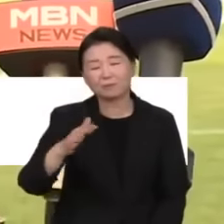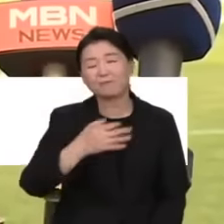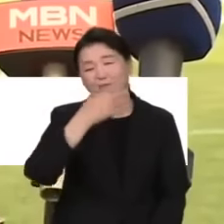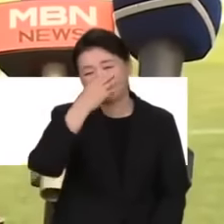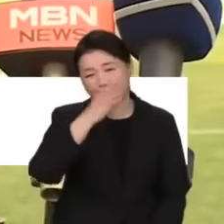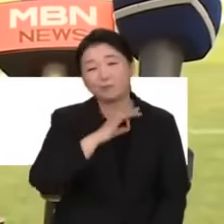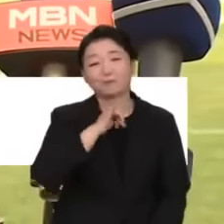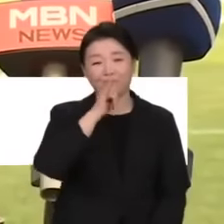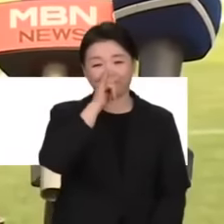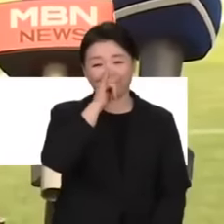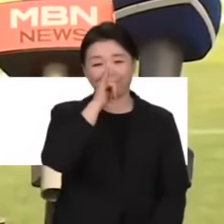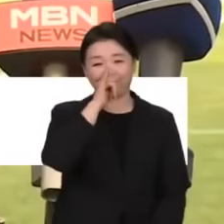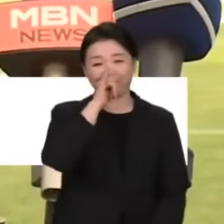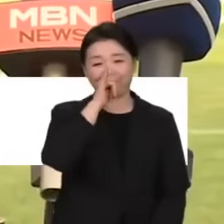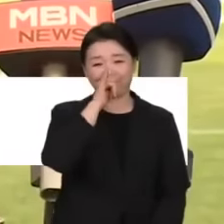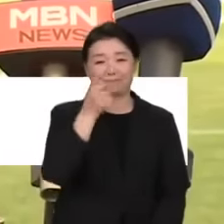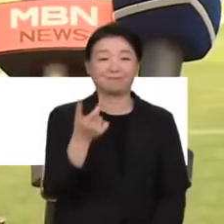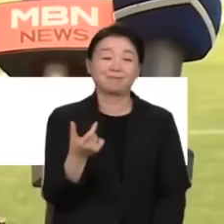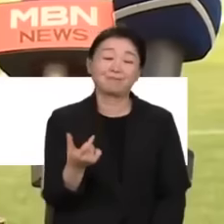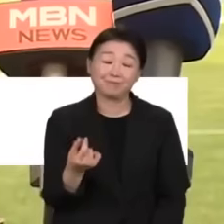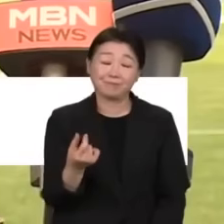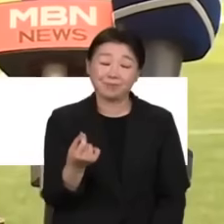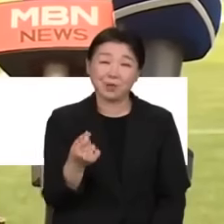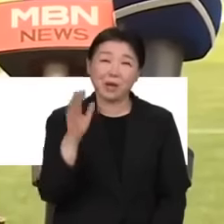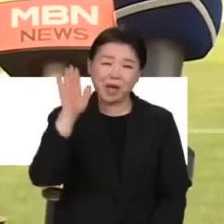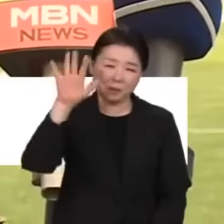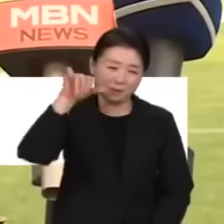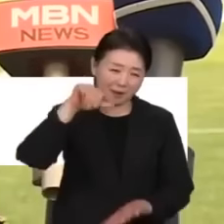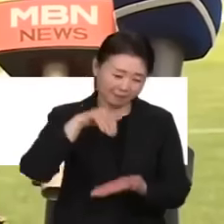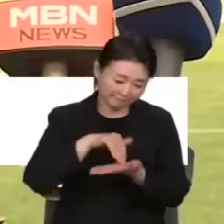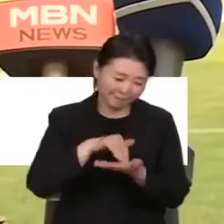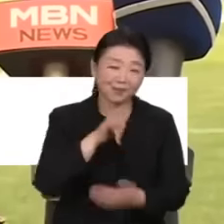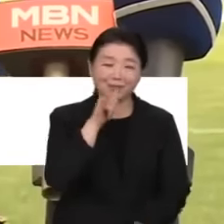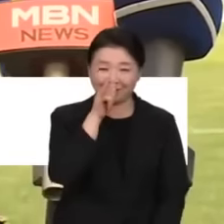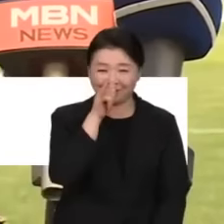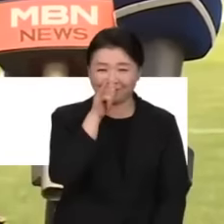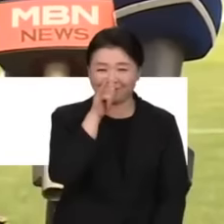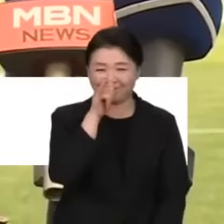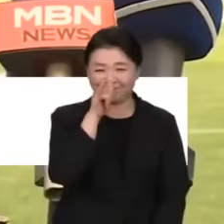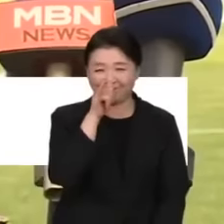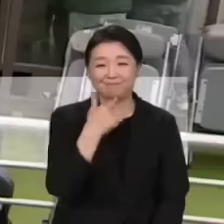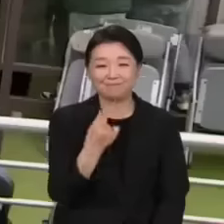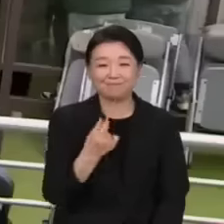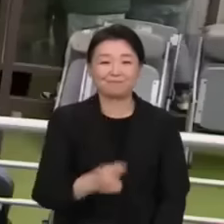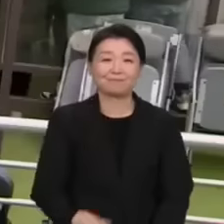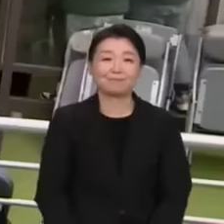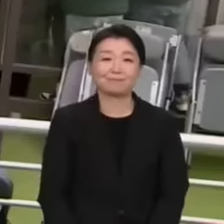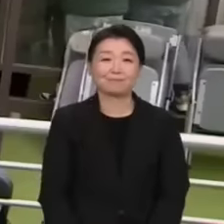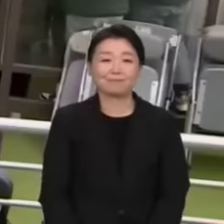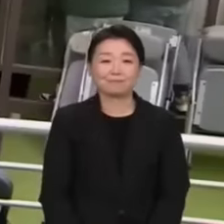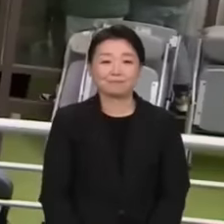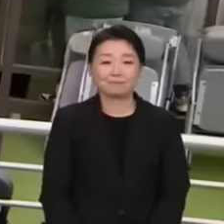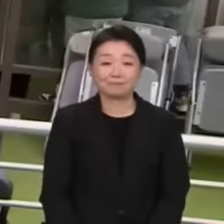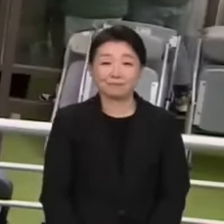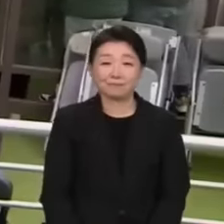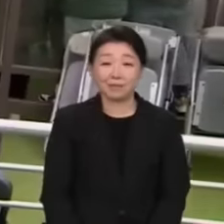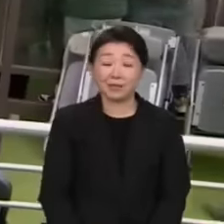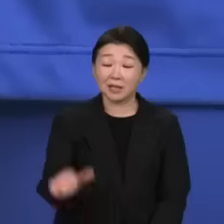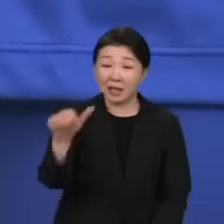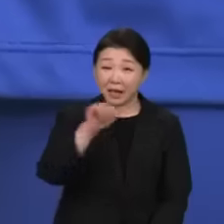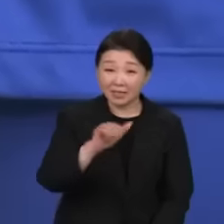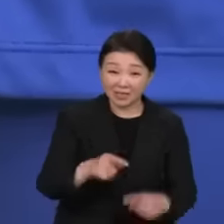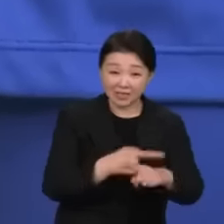도움이 되고 많은 반성을 하고 있는 기간인 것 같아요. 아시안컵 이후